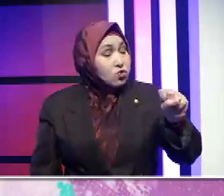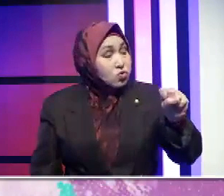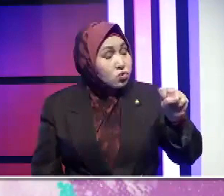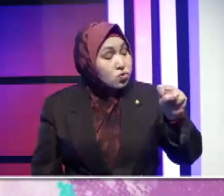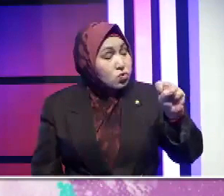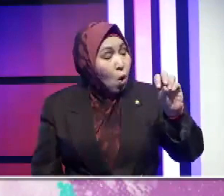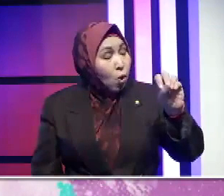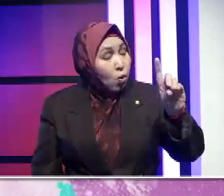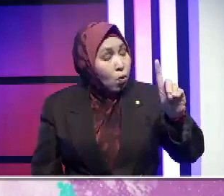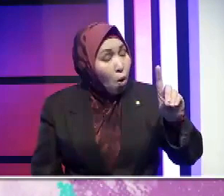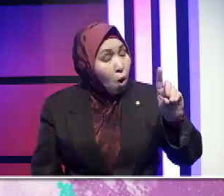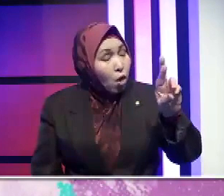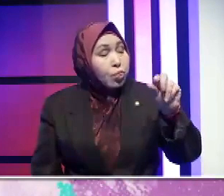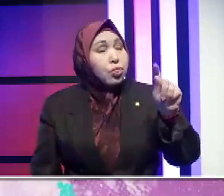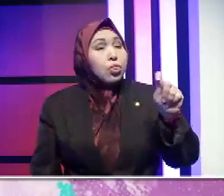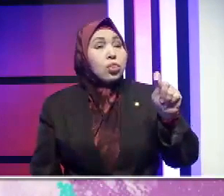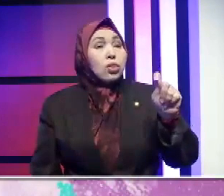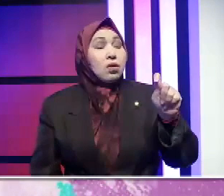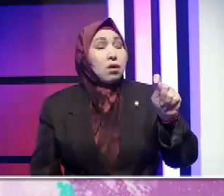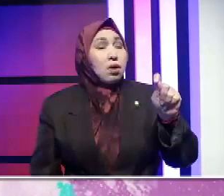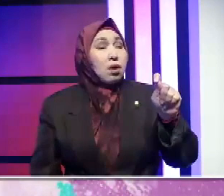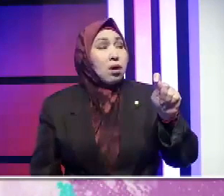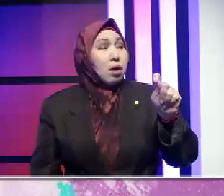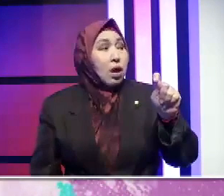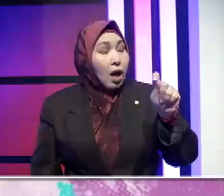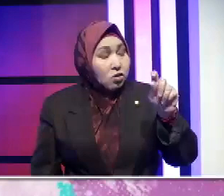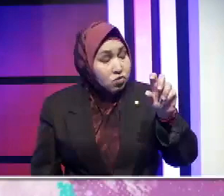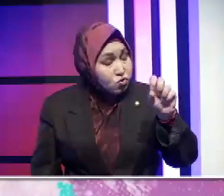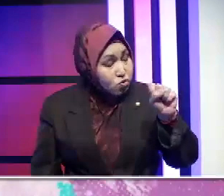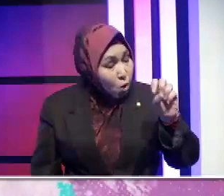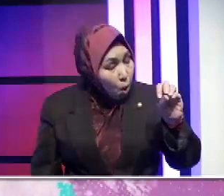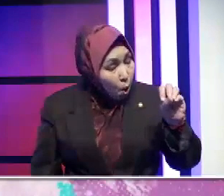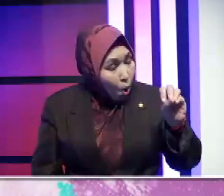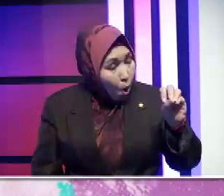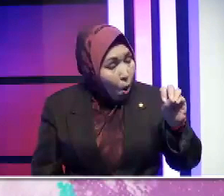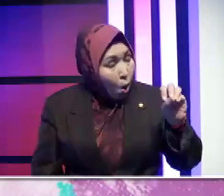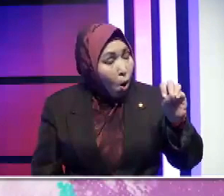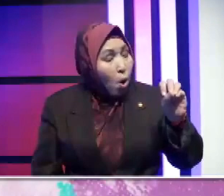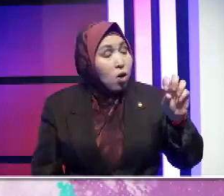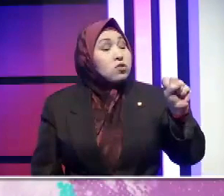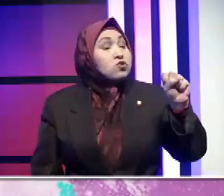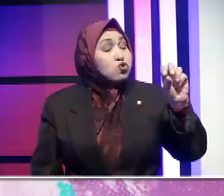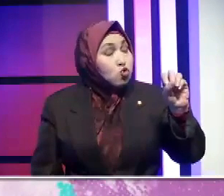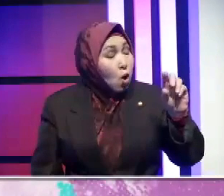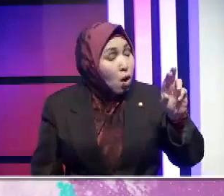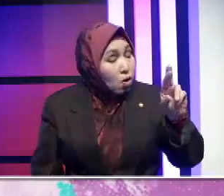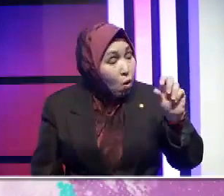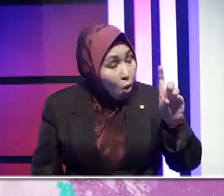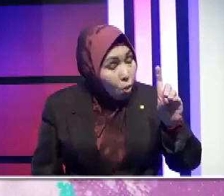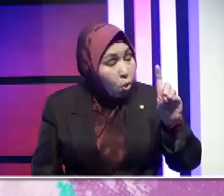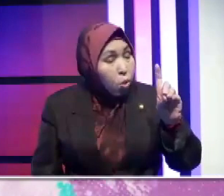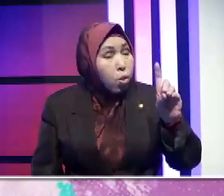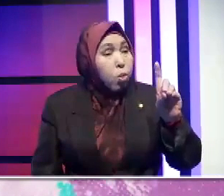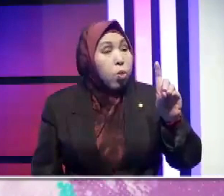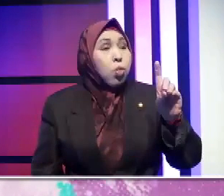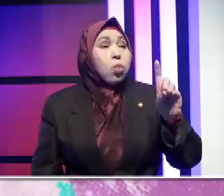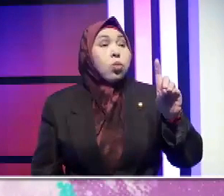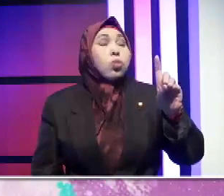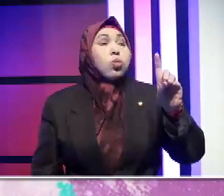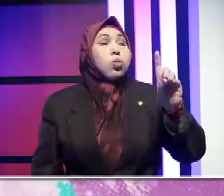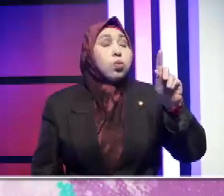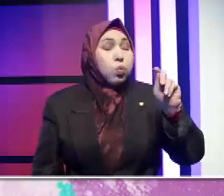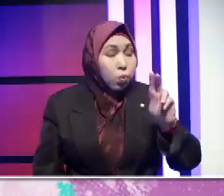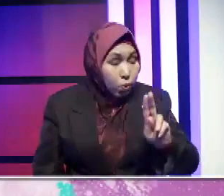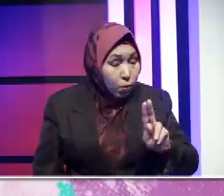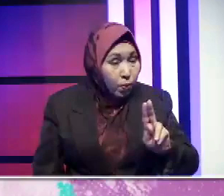to sorot mengikatkan photo dipecahkan ketebalan tebak sifat kemudian baulah